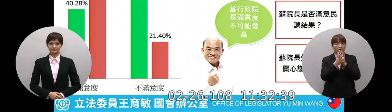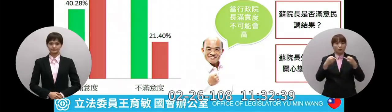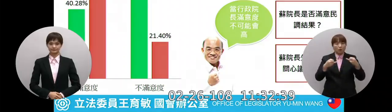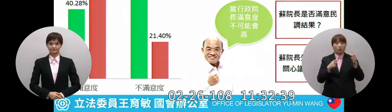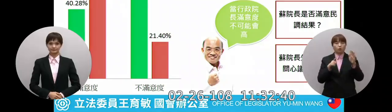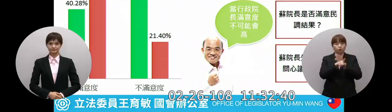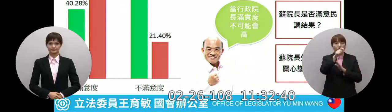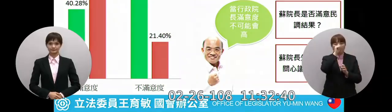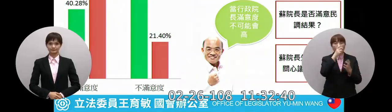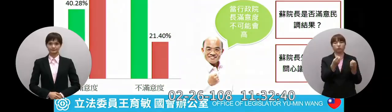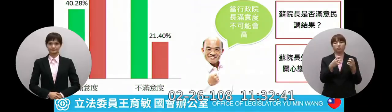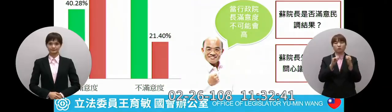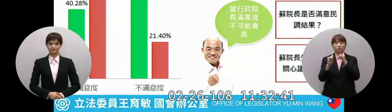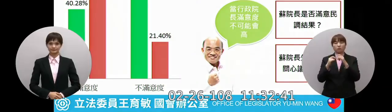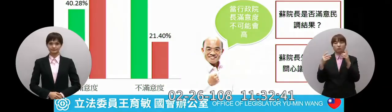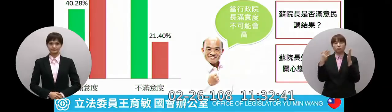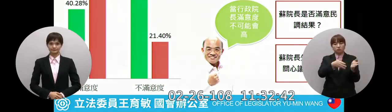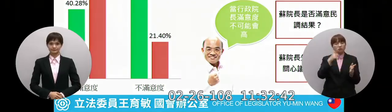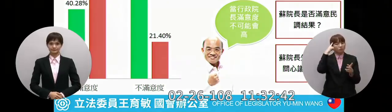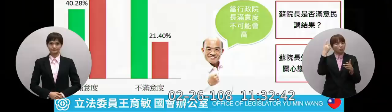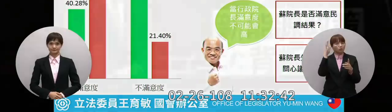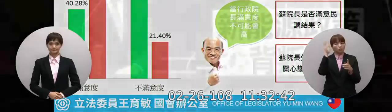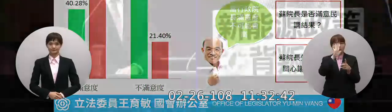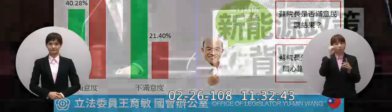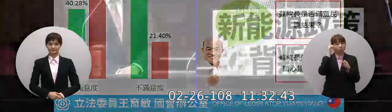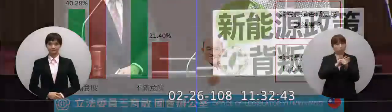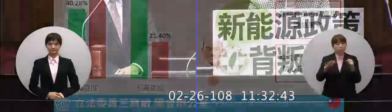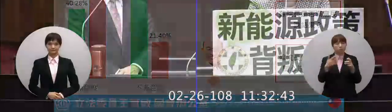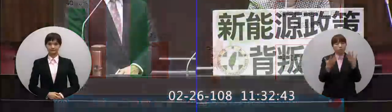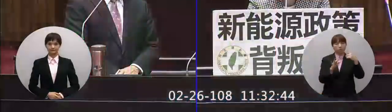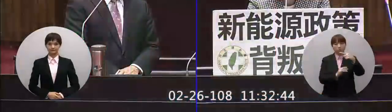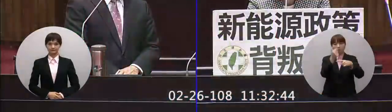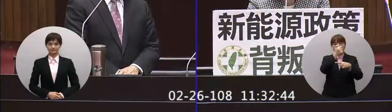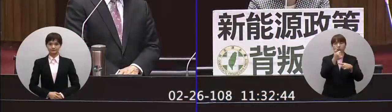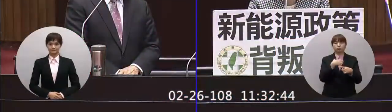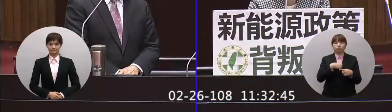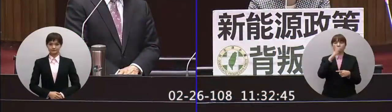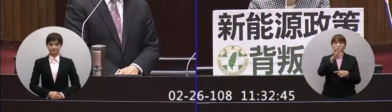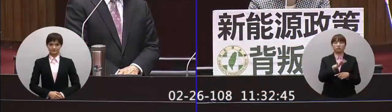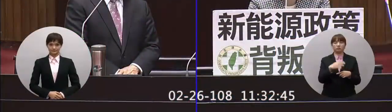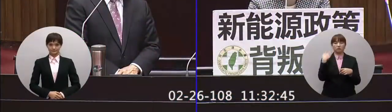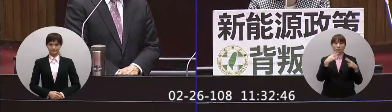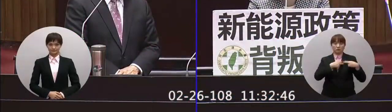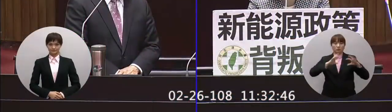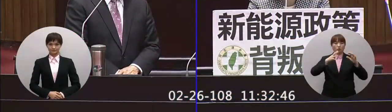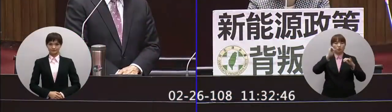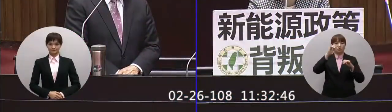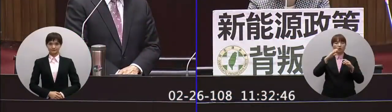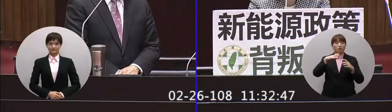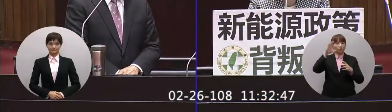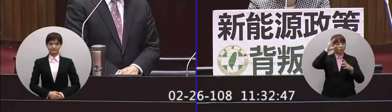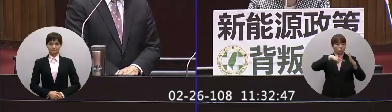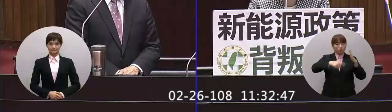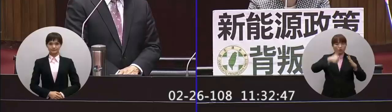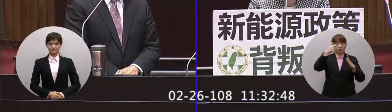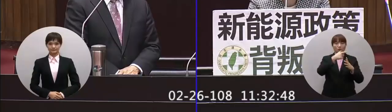绩哦。到目前为止，民众对你的不满意度非常高，将近50%。蔡英文总统曾经说，苏院长，您在